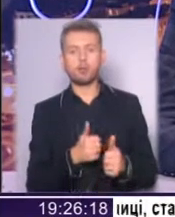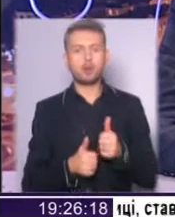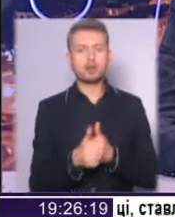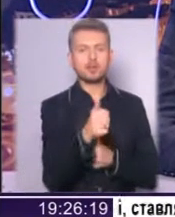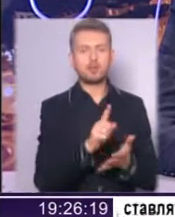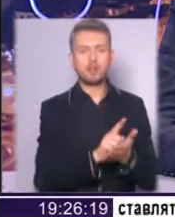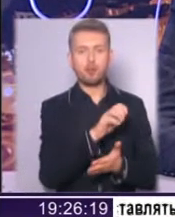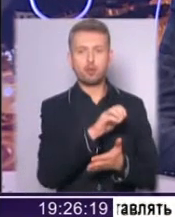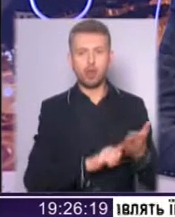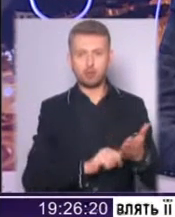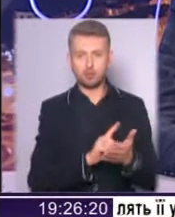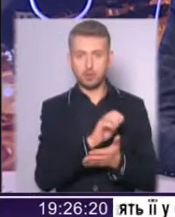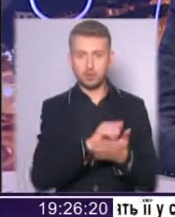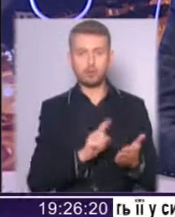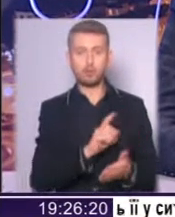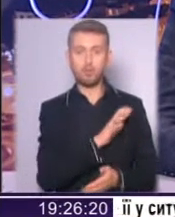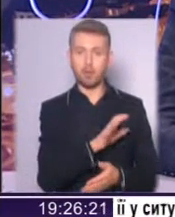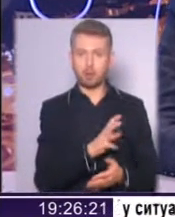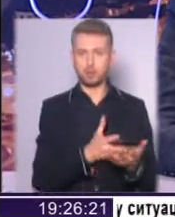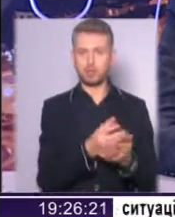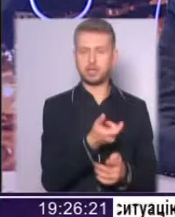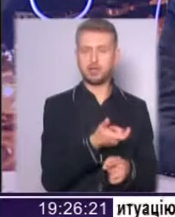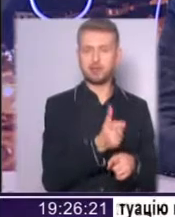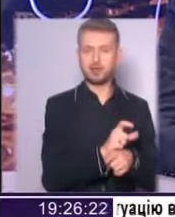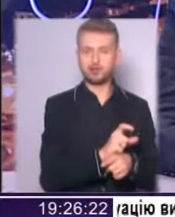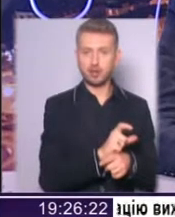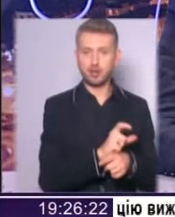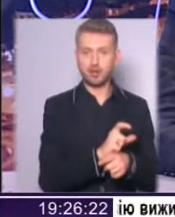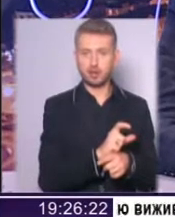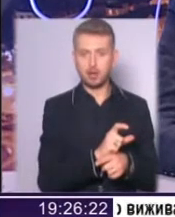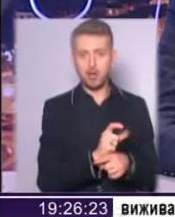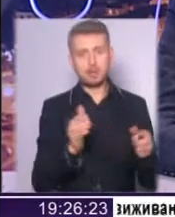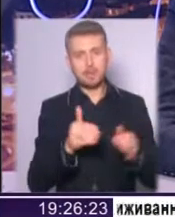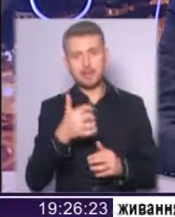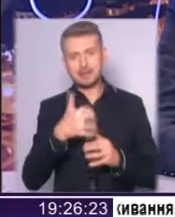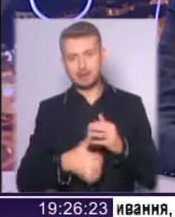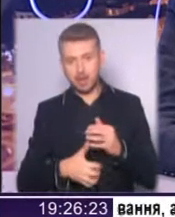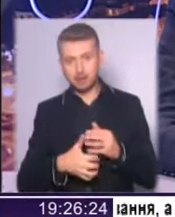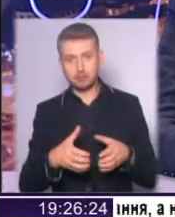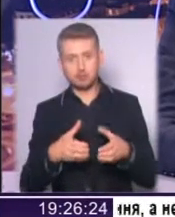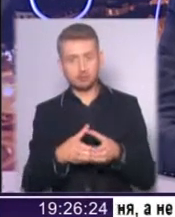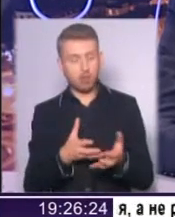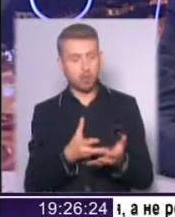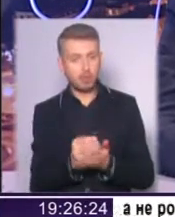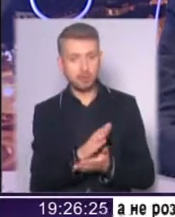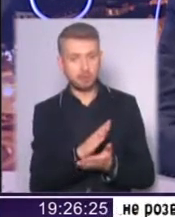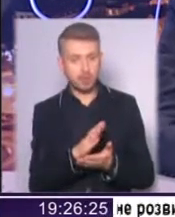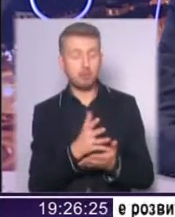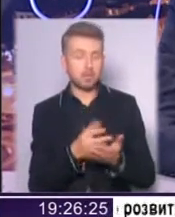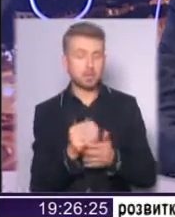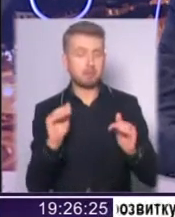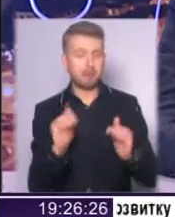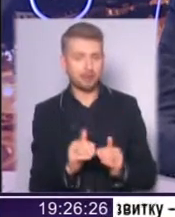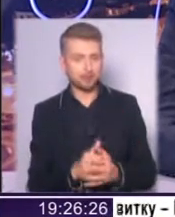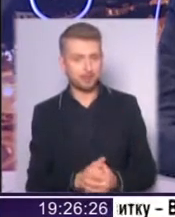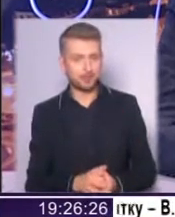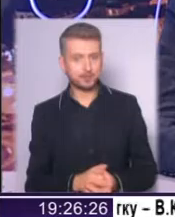в бюджеті. Тобто ми запропонували, де можна понад 100-150 мільярдів додатково знайти до українського бюджету. Але навіть і більше, якщо порахувати.